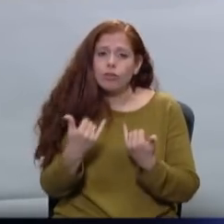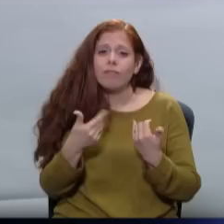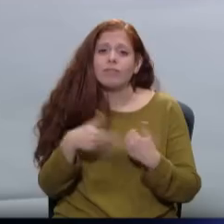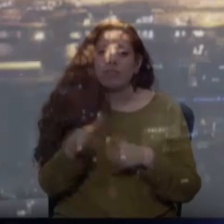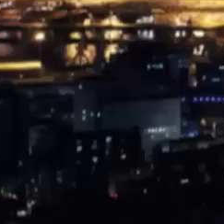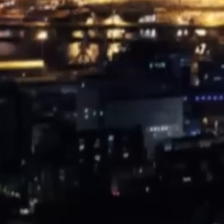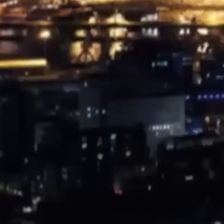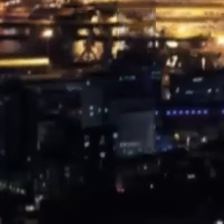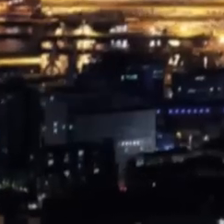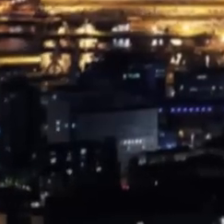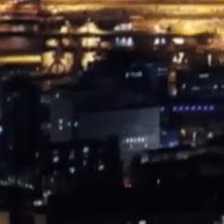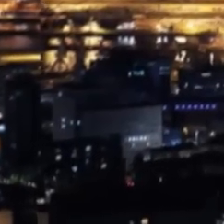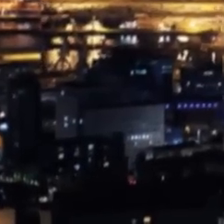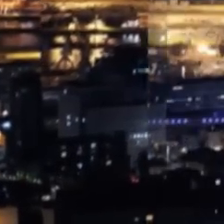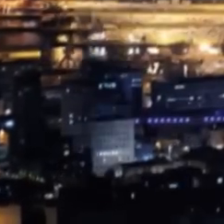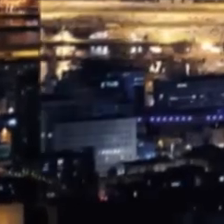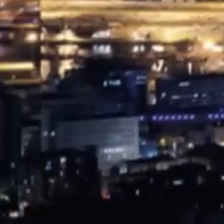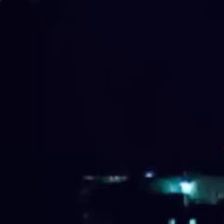הנה.